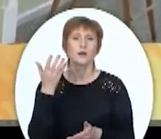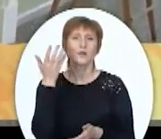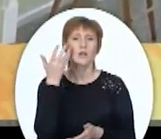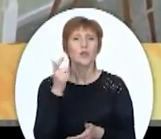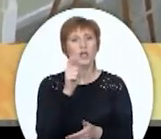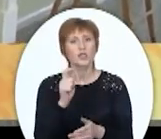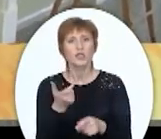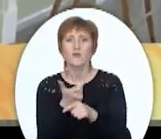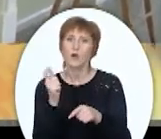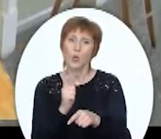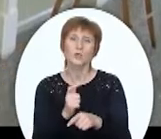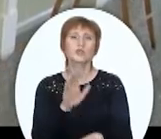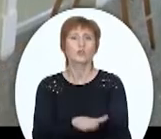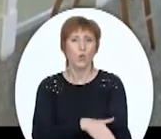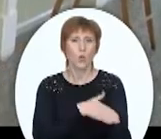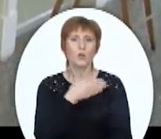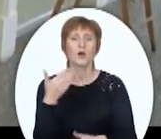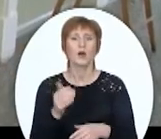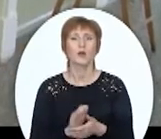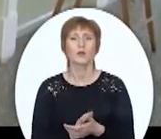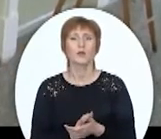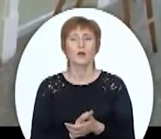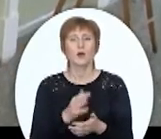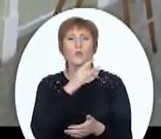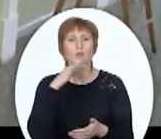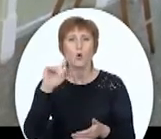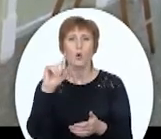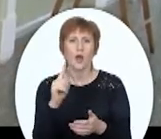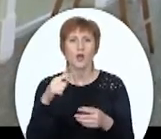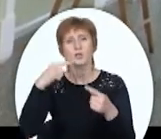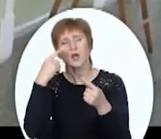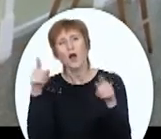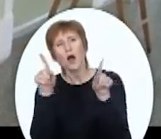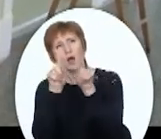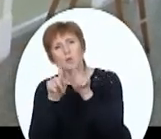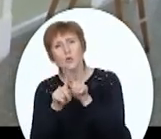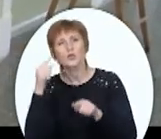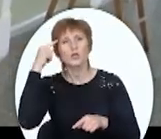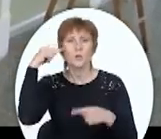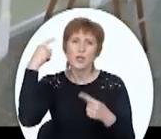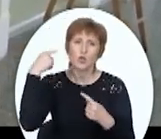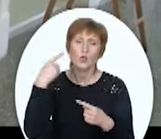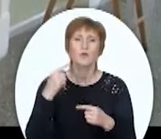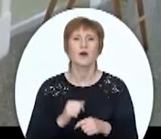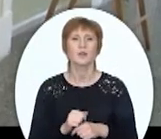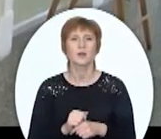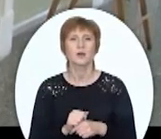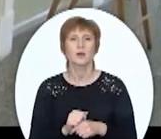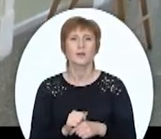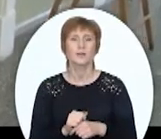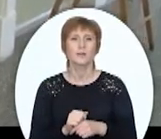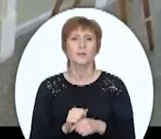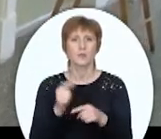человек очень долго, вот о чем я говорила, когда человек очень долго, много раз одно и то же передумывает, перемысливает, вот, в